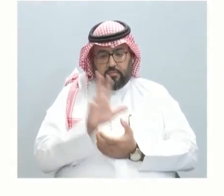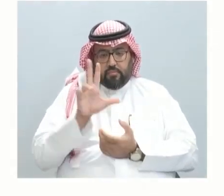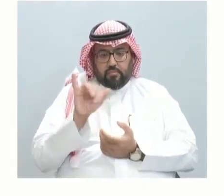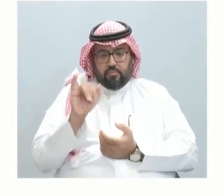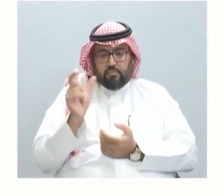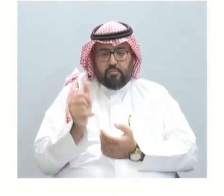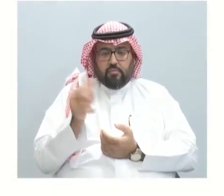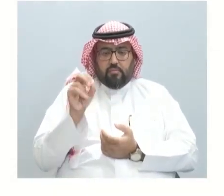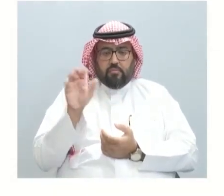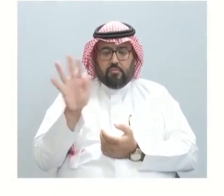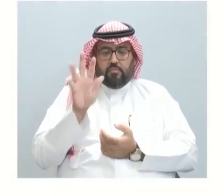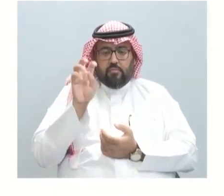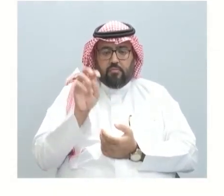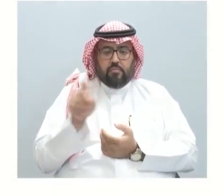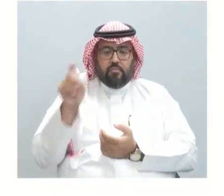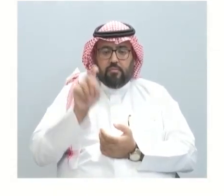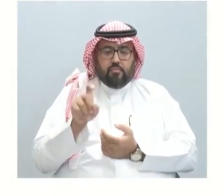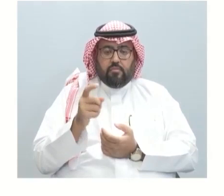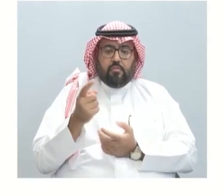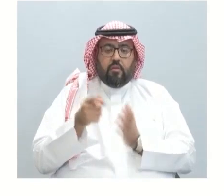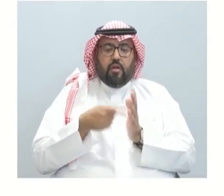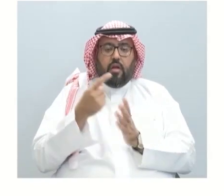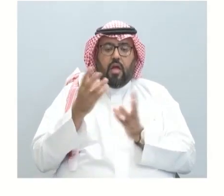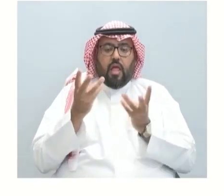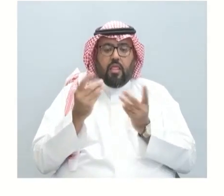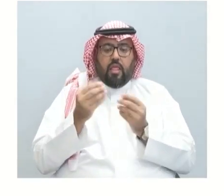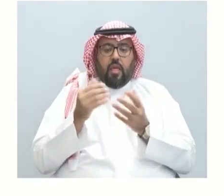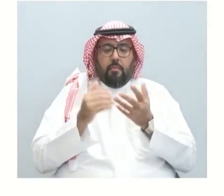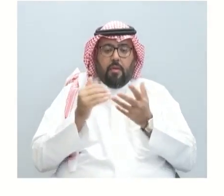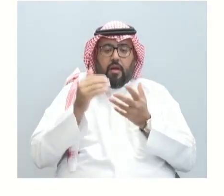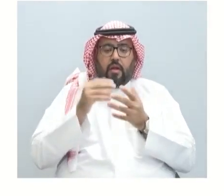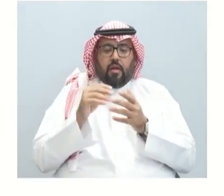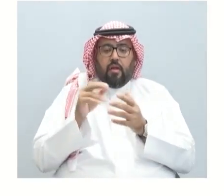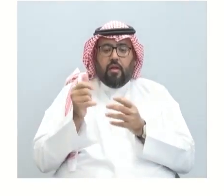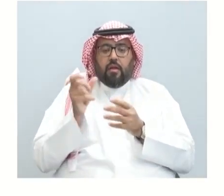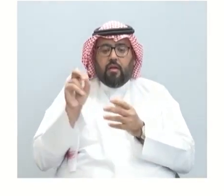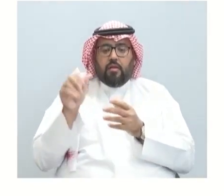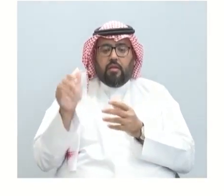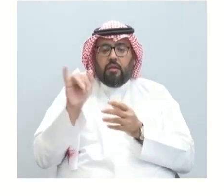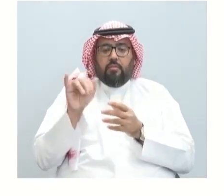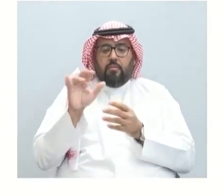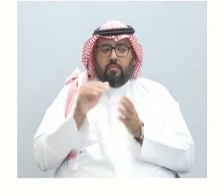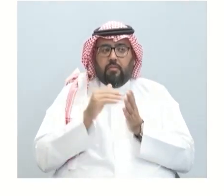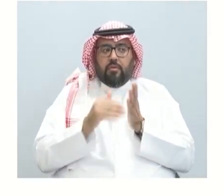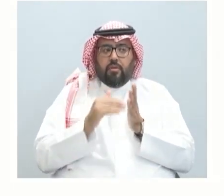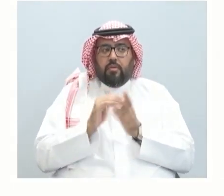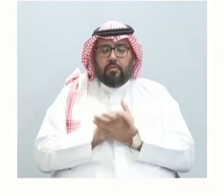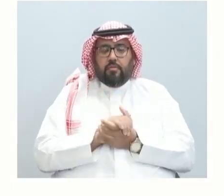معنا في السؤال الاول عدد وعددي مراحل انقسام الانقسام